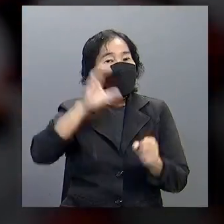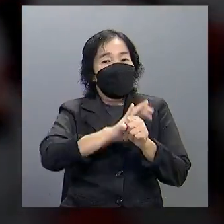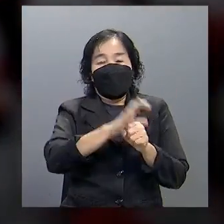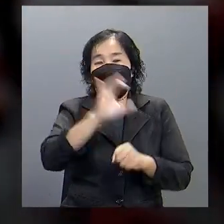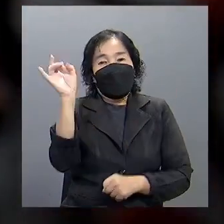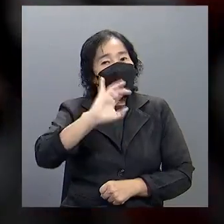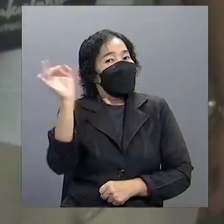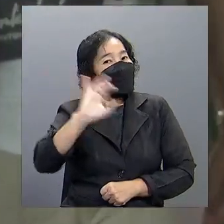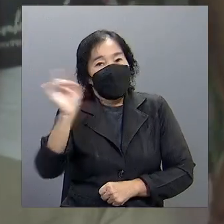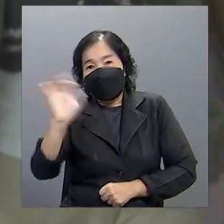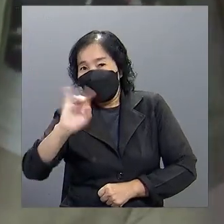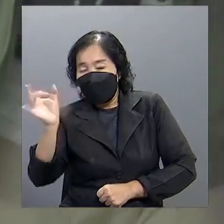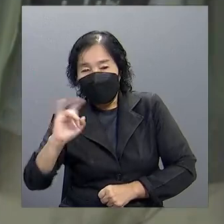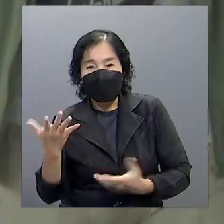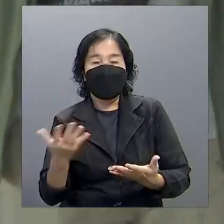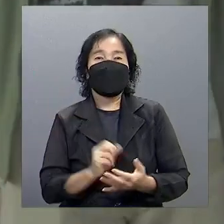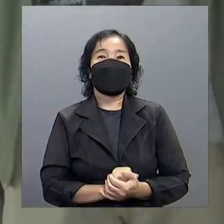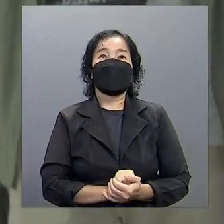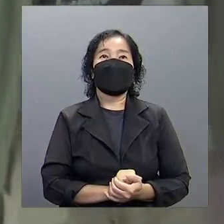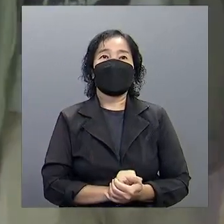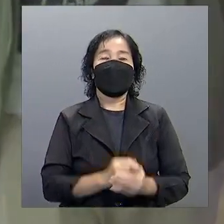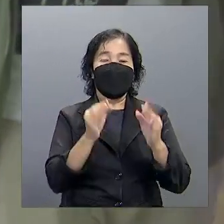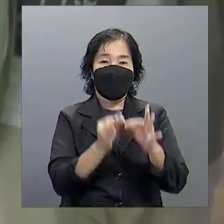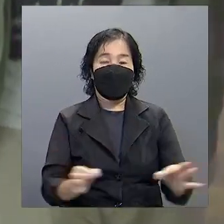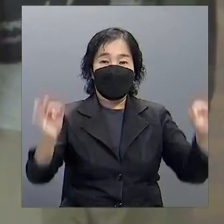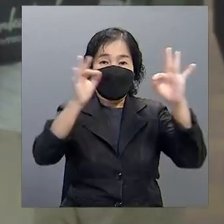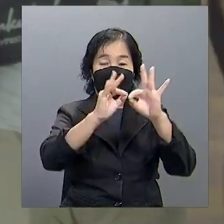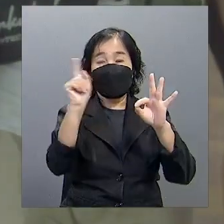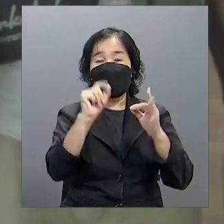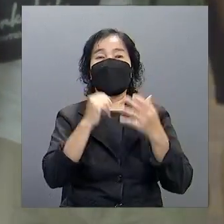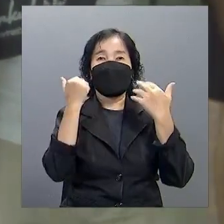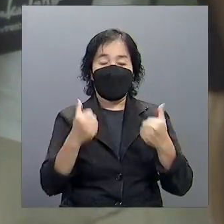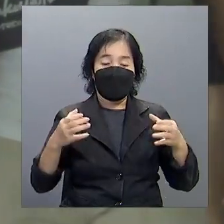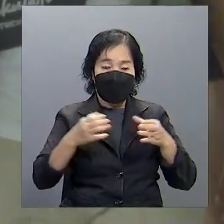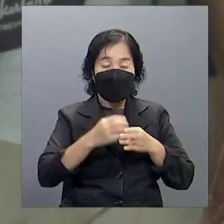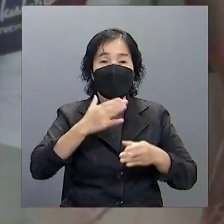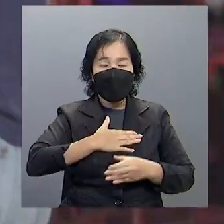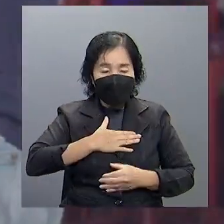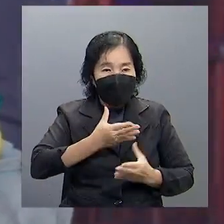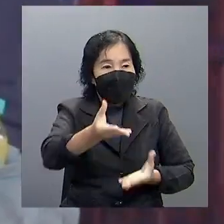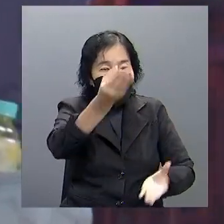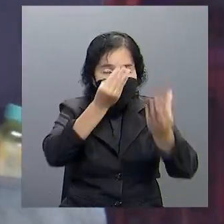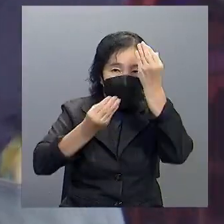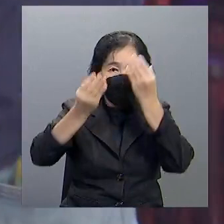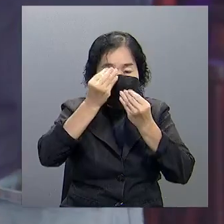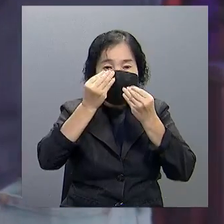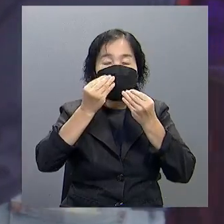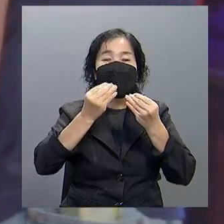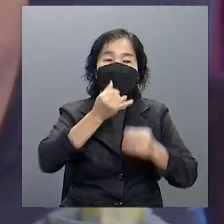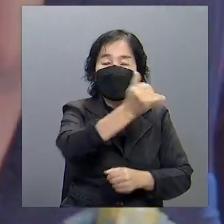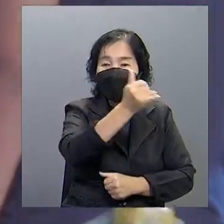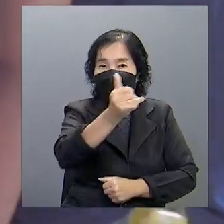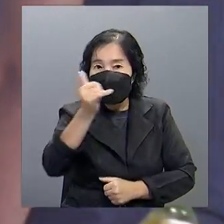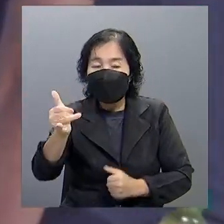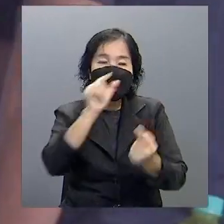ดได้อย่าง 100%สิ่งที่สำคัญที่สุดที่รายการรู้สู้ภัยได้เรียนรู้จากการลงพื้นที่พูดคุยตามติดการท